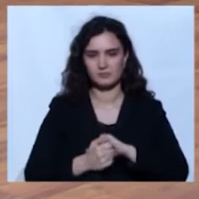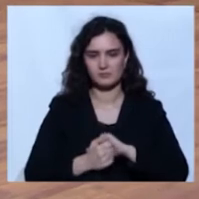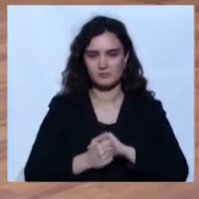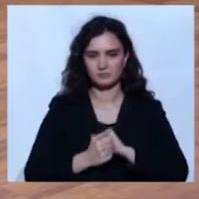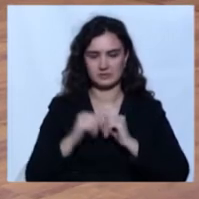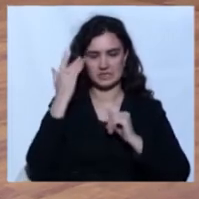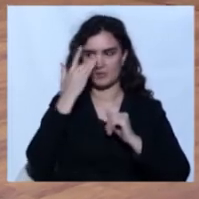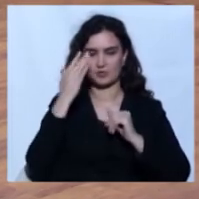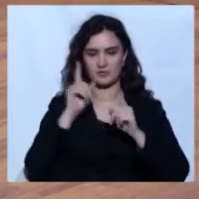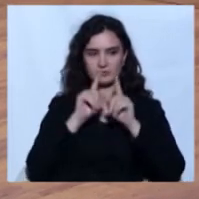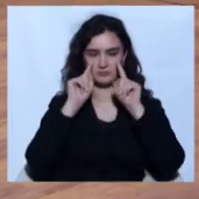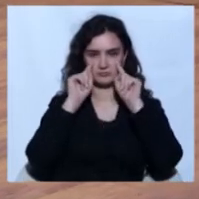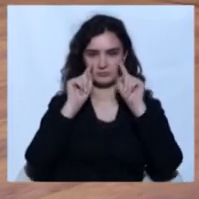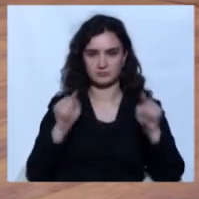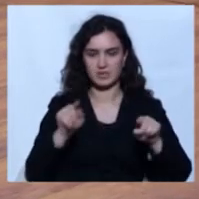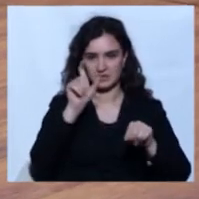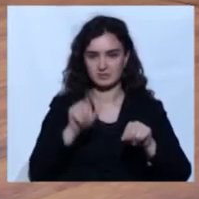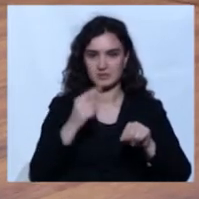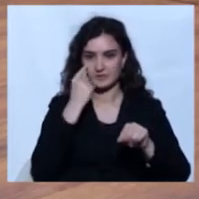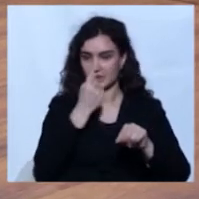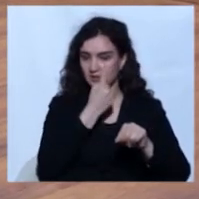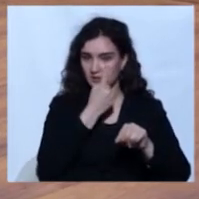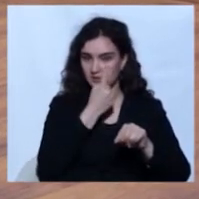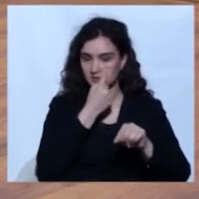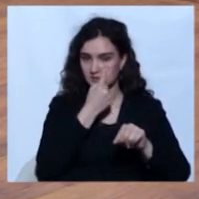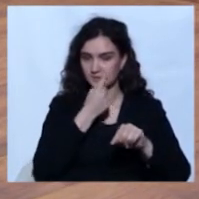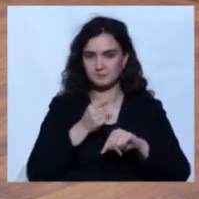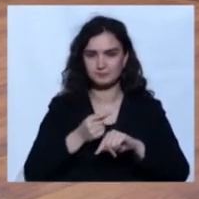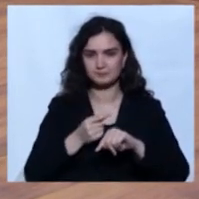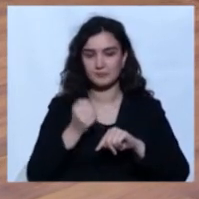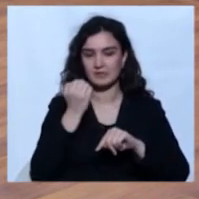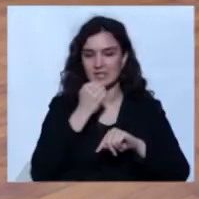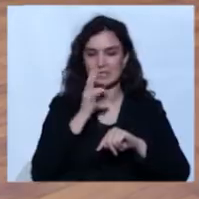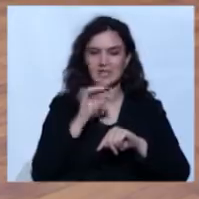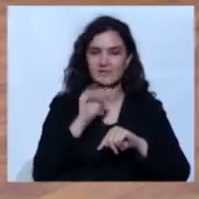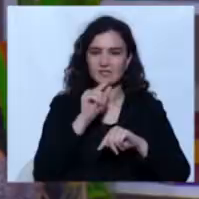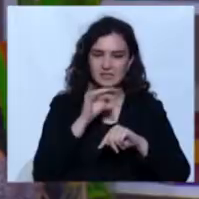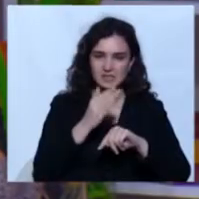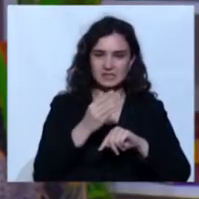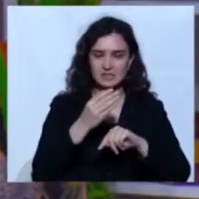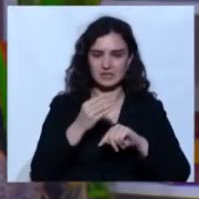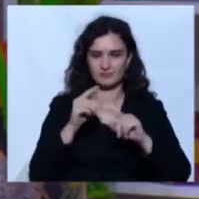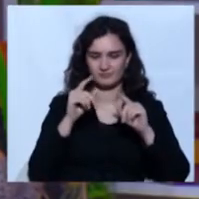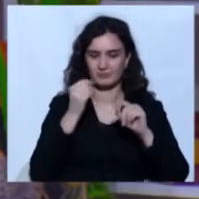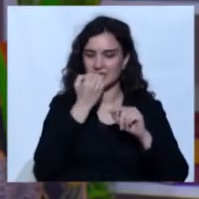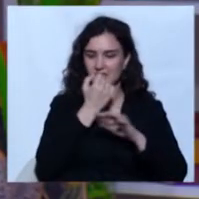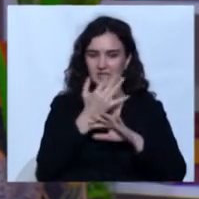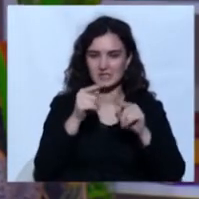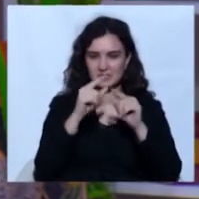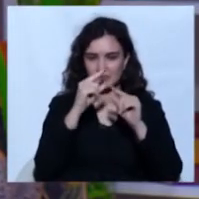წარმოსახვითი სხივები ამოდის ადამიანის თვალიდან ნივთის კიდეებამდე,